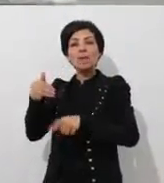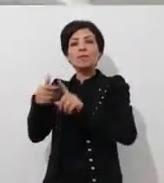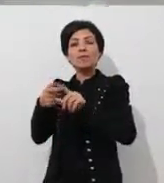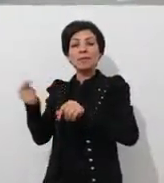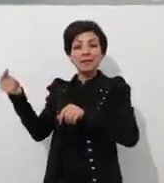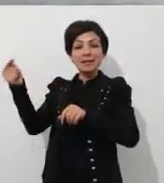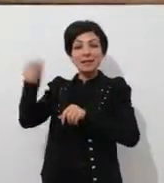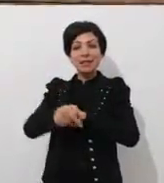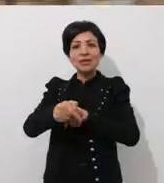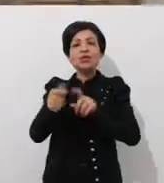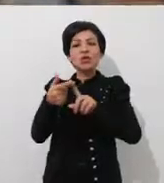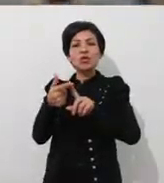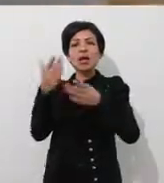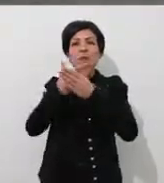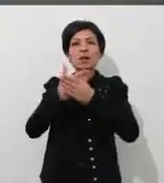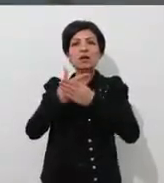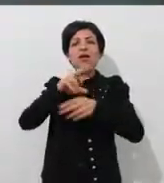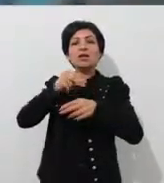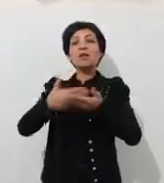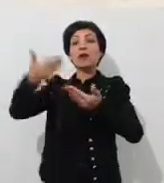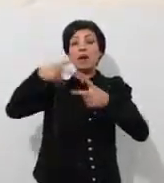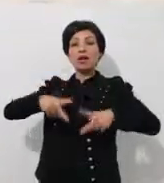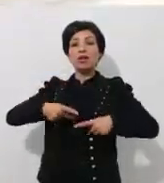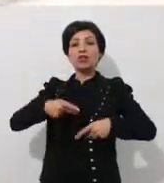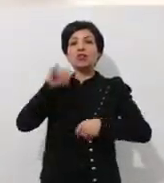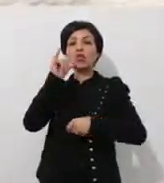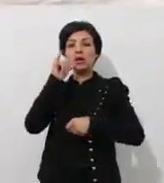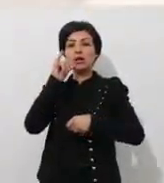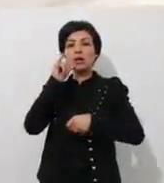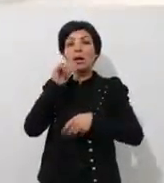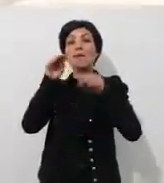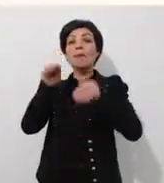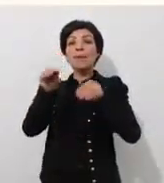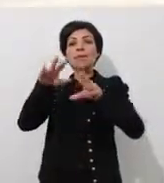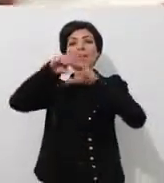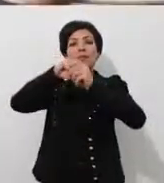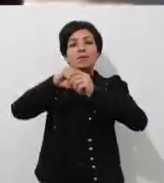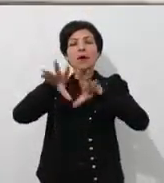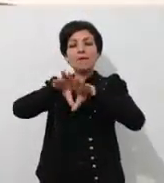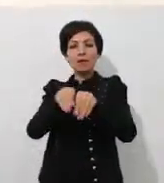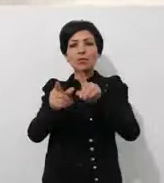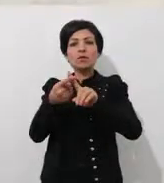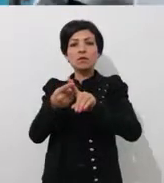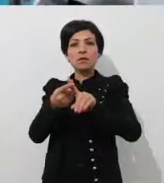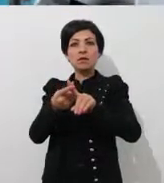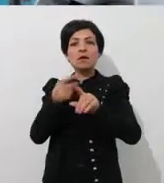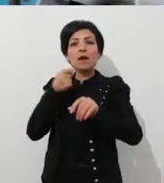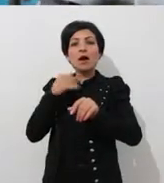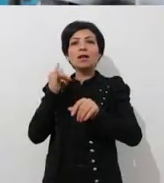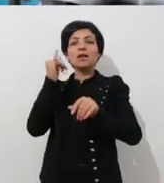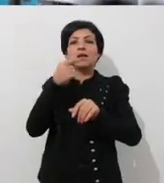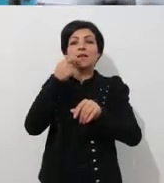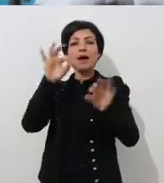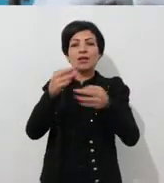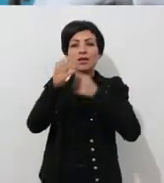بعد ما كان في عزلة تامة مع في عائلته، معناها حتى وصل لسن 10 سنين. أنا واحدة